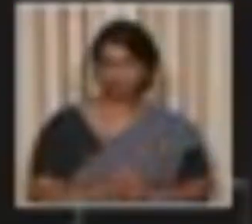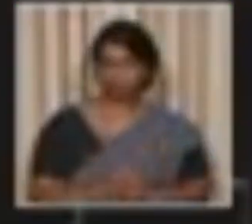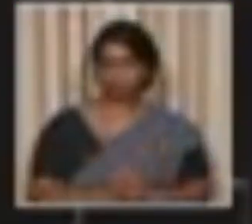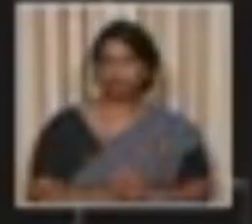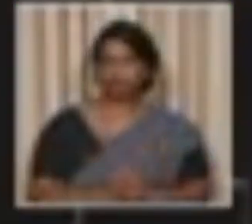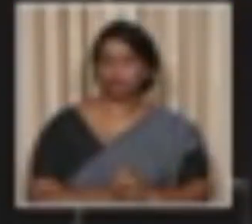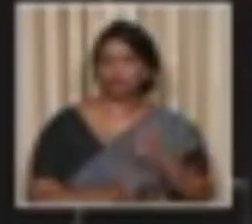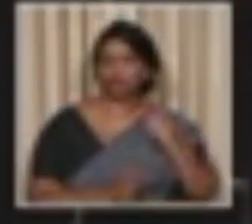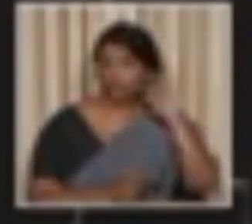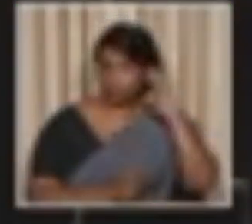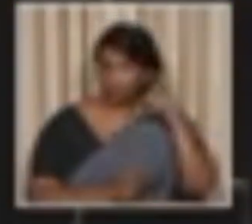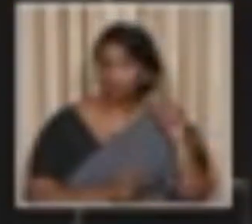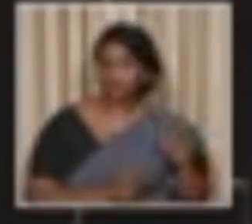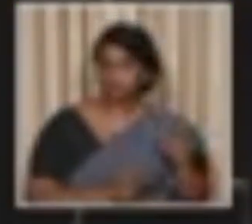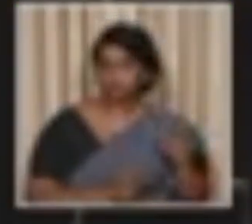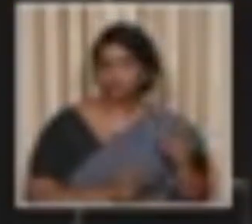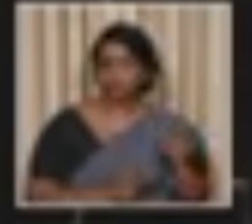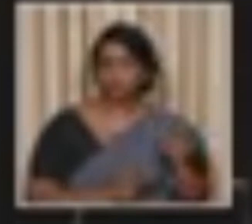பார்க்கிற போது